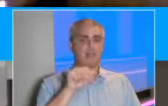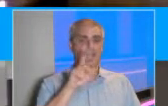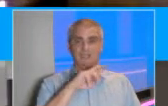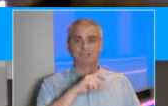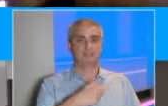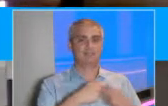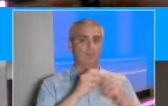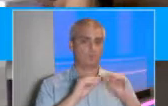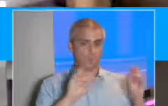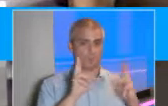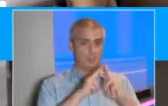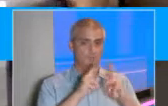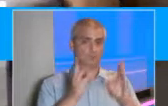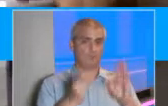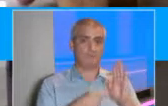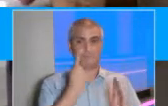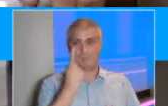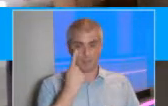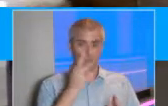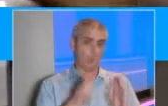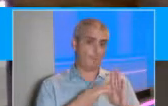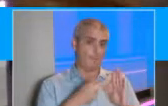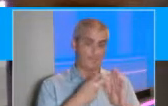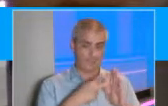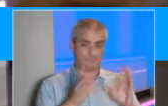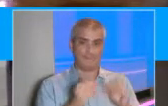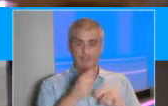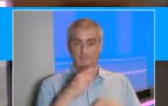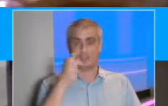המורים נפגש פעם אחת או פעמיים